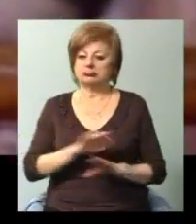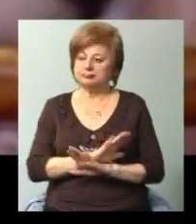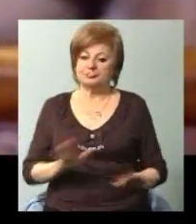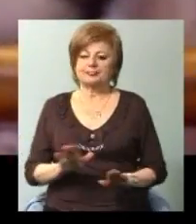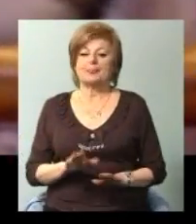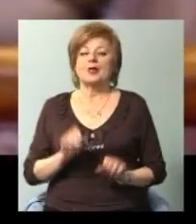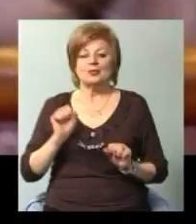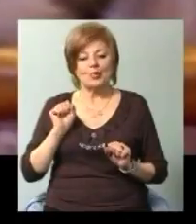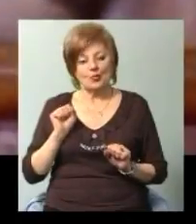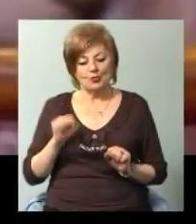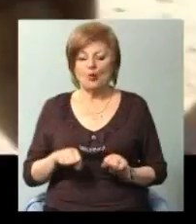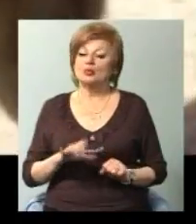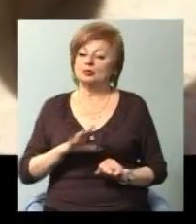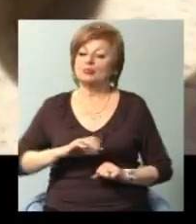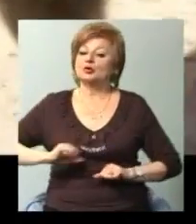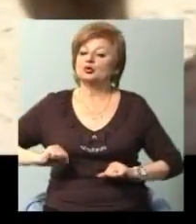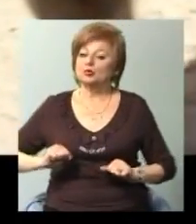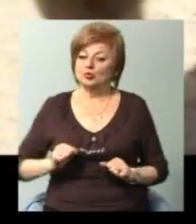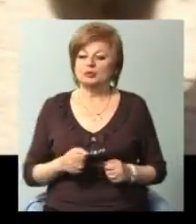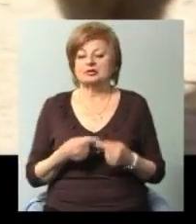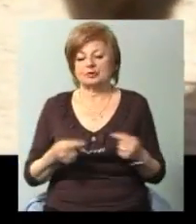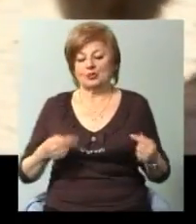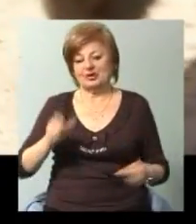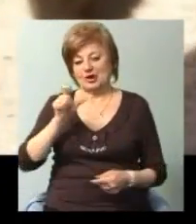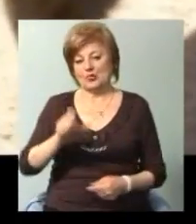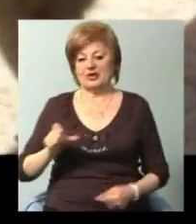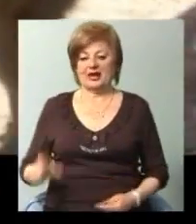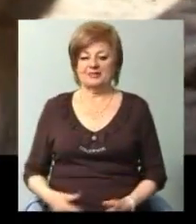стати неймовірними друзями для будь-якої людини.